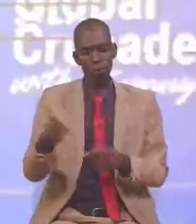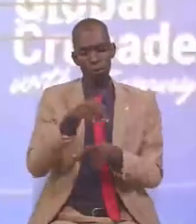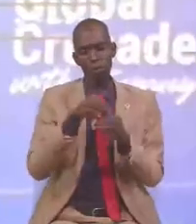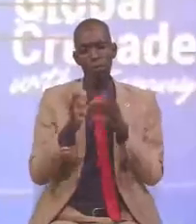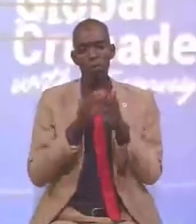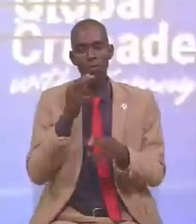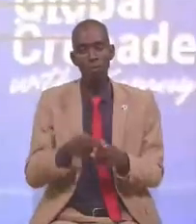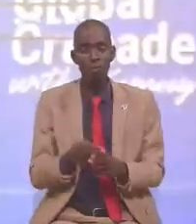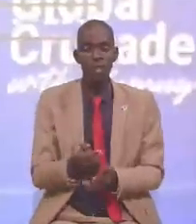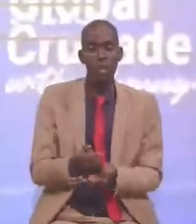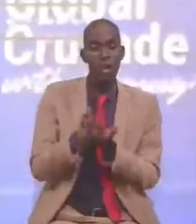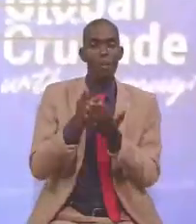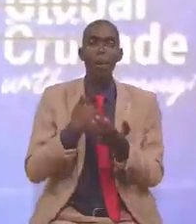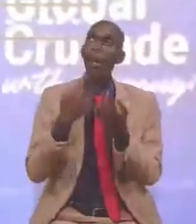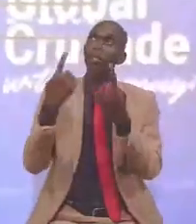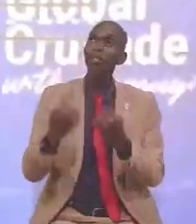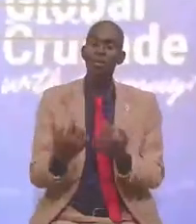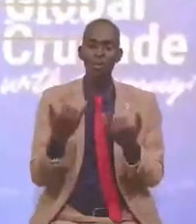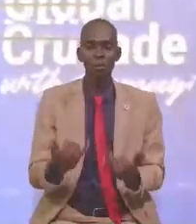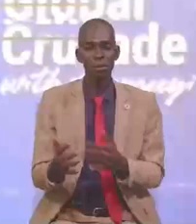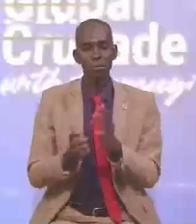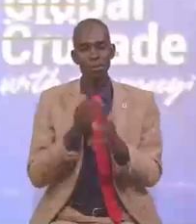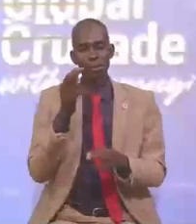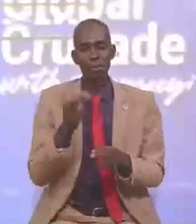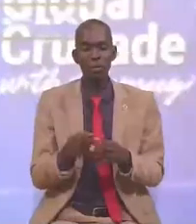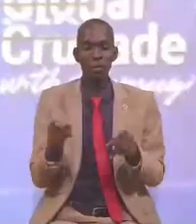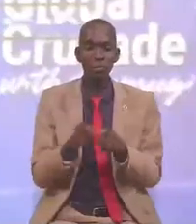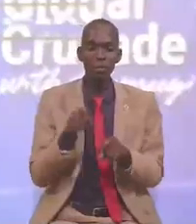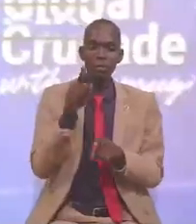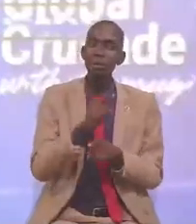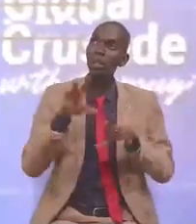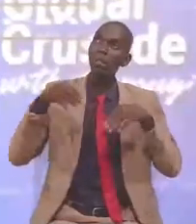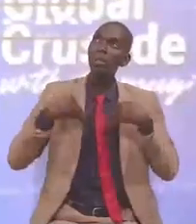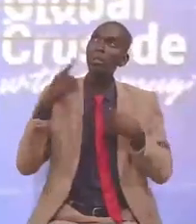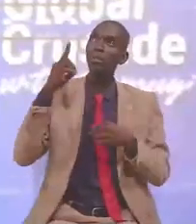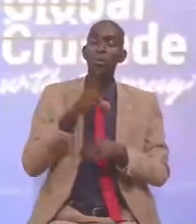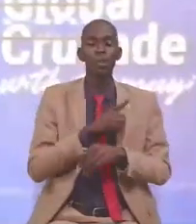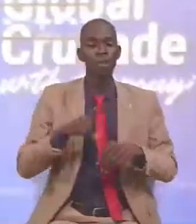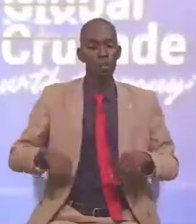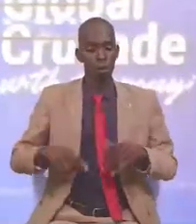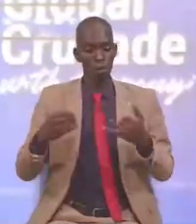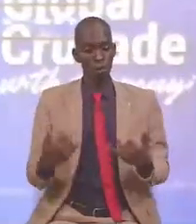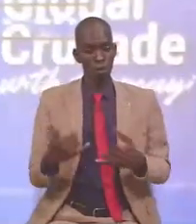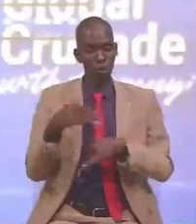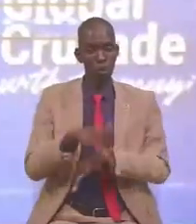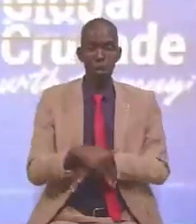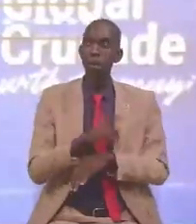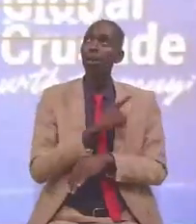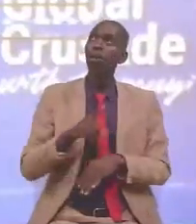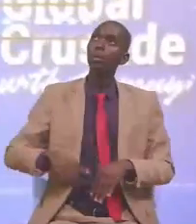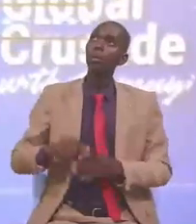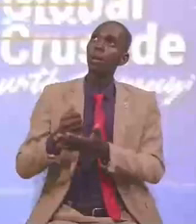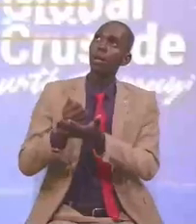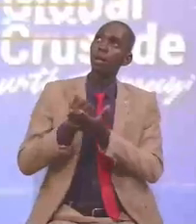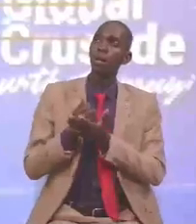est venu. Comme tu le possèdes en tant que Seigneur. Seigneur, secours-moi.